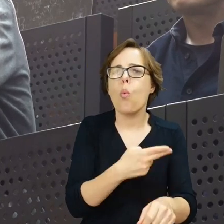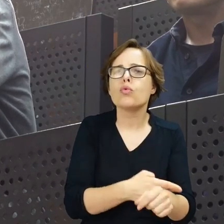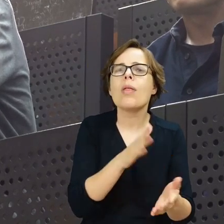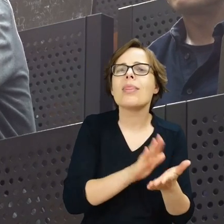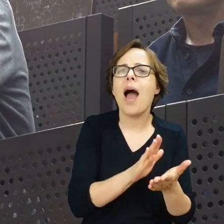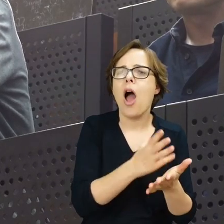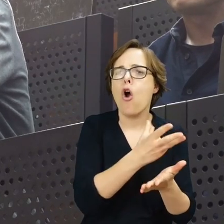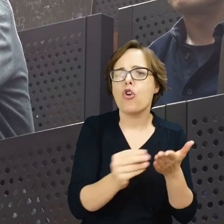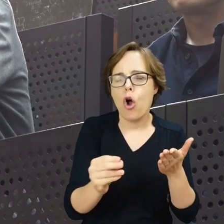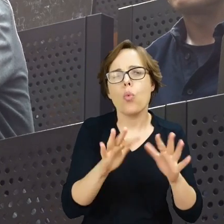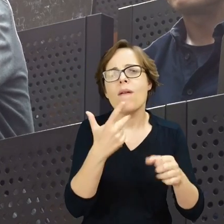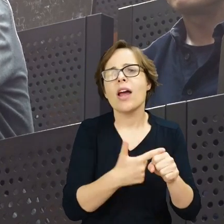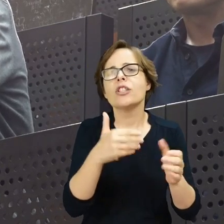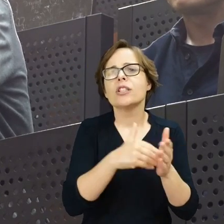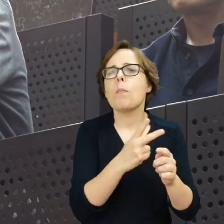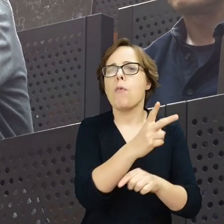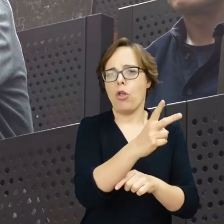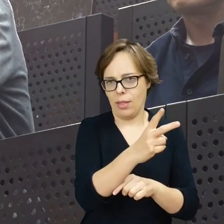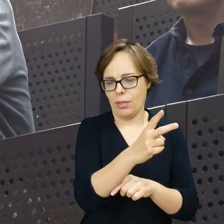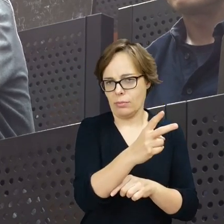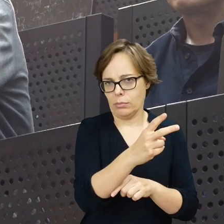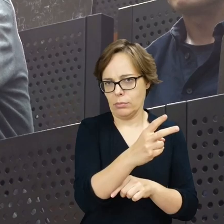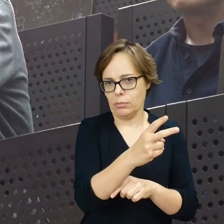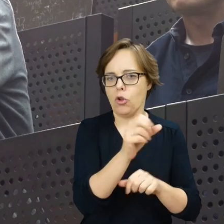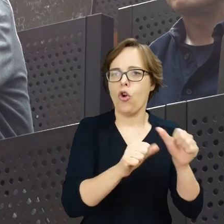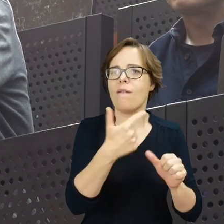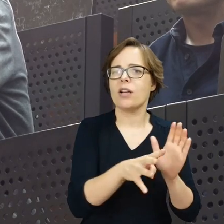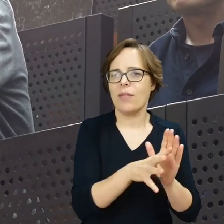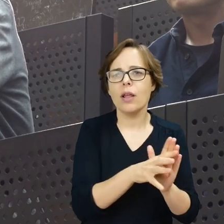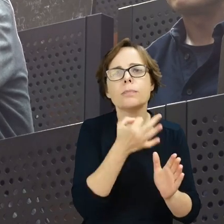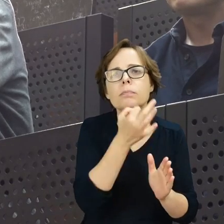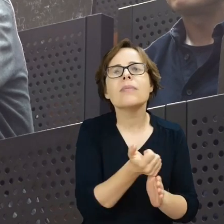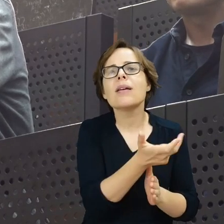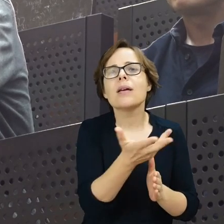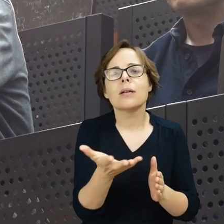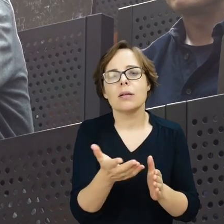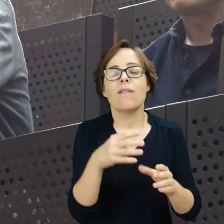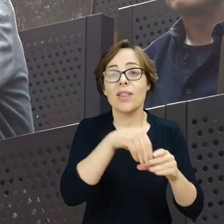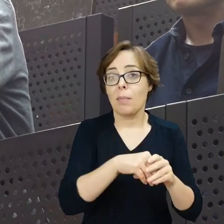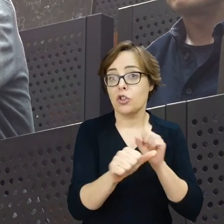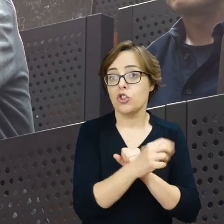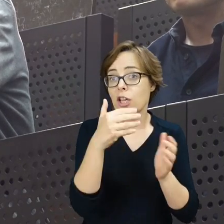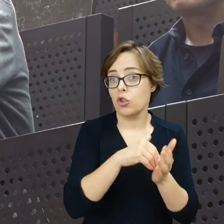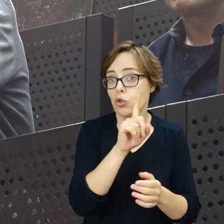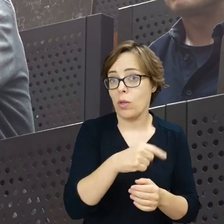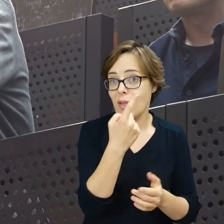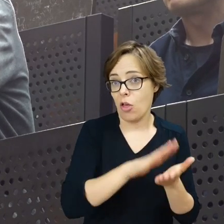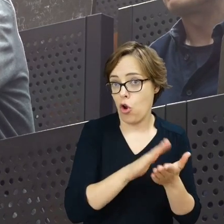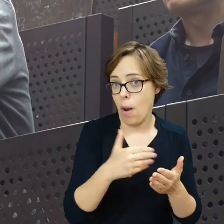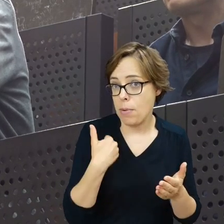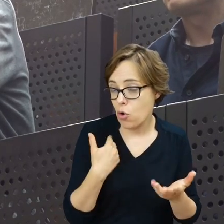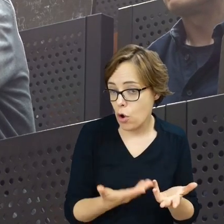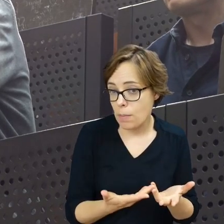powyżej 20 000 zł za rok 2019, w tym jedna nagroda 64 000 zł. Przy